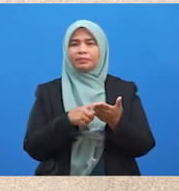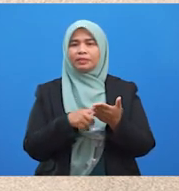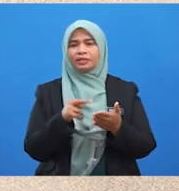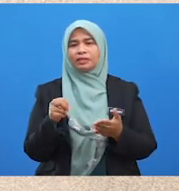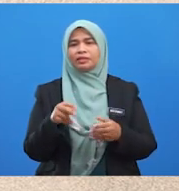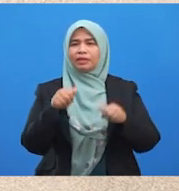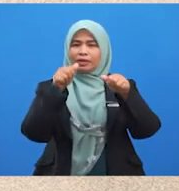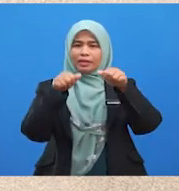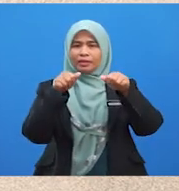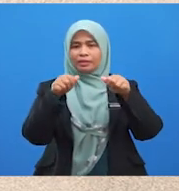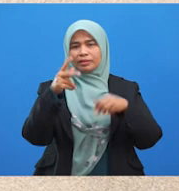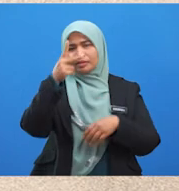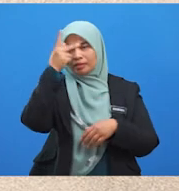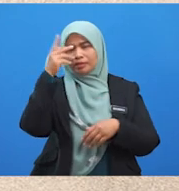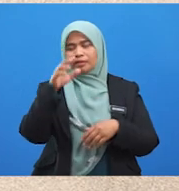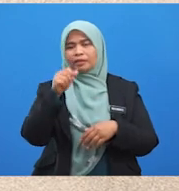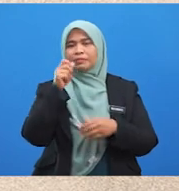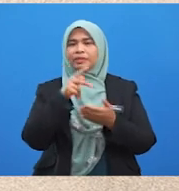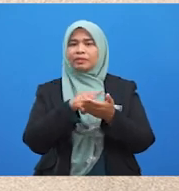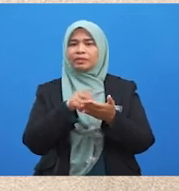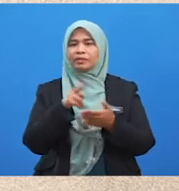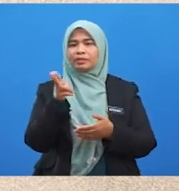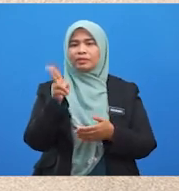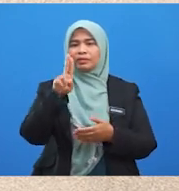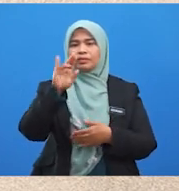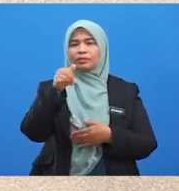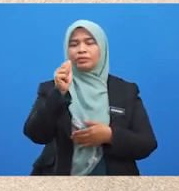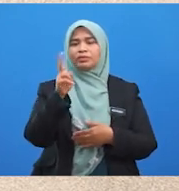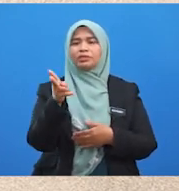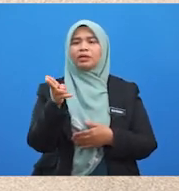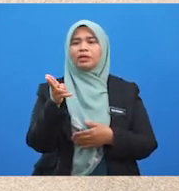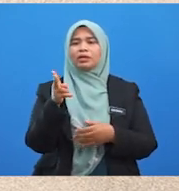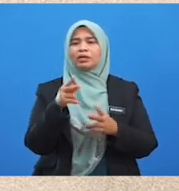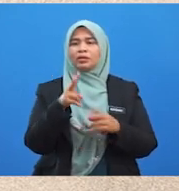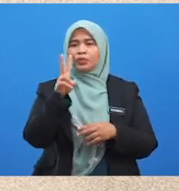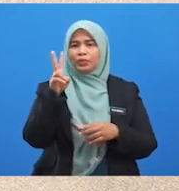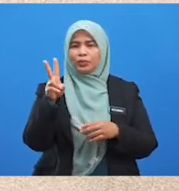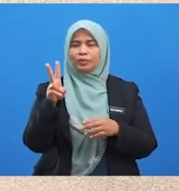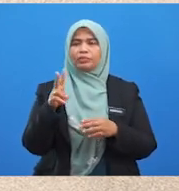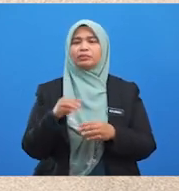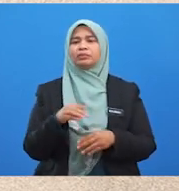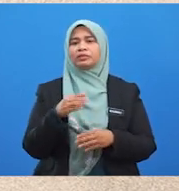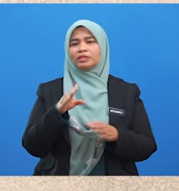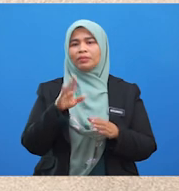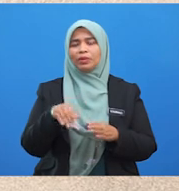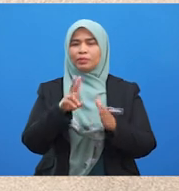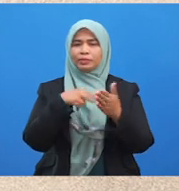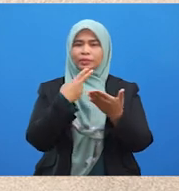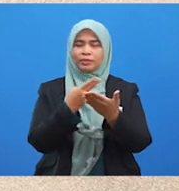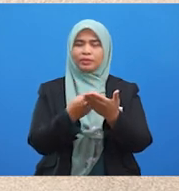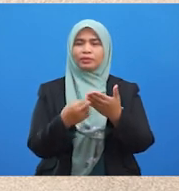adil kerana mengambil kira hujah kedua-dua belah pihak sebelum menjatuhkan hukuman